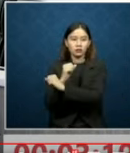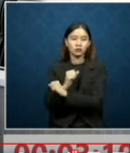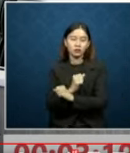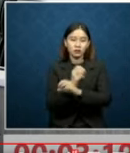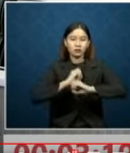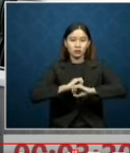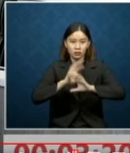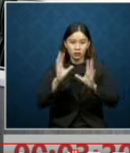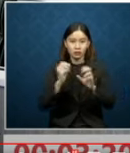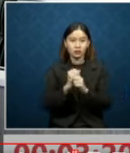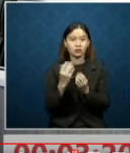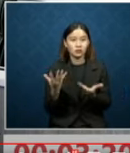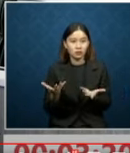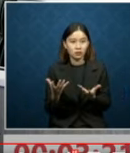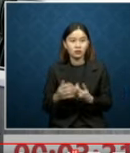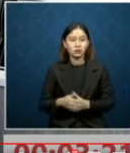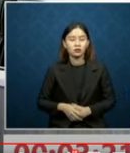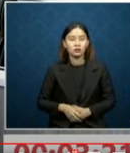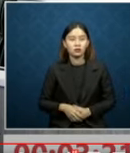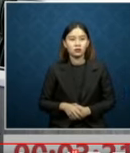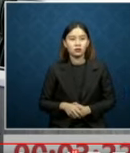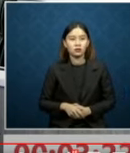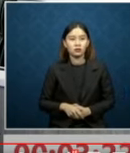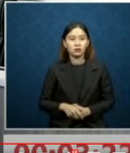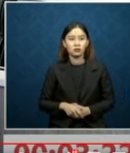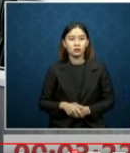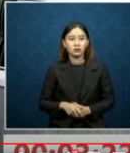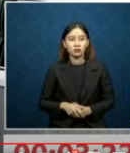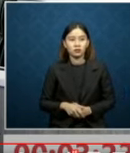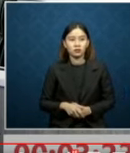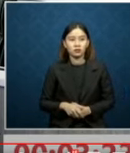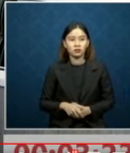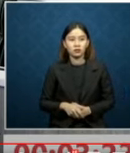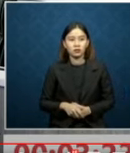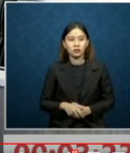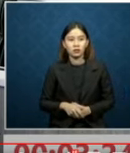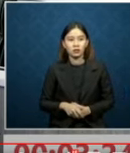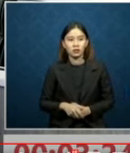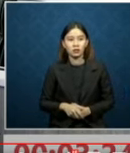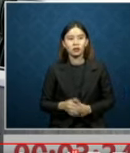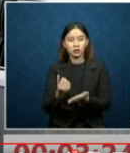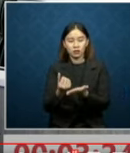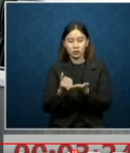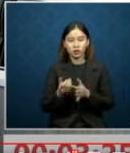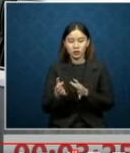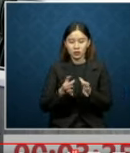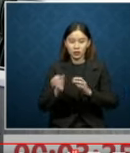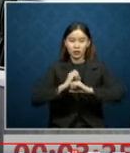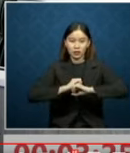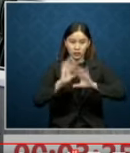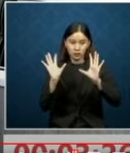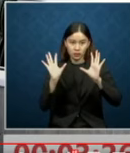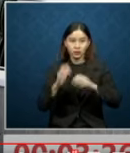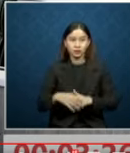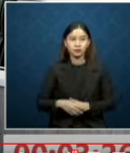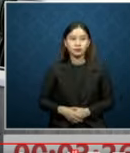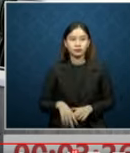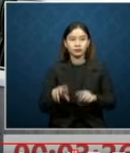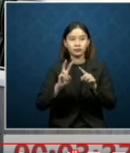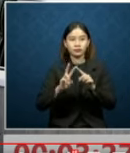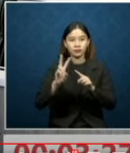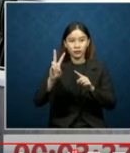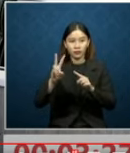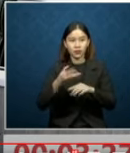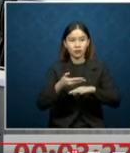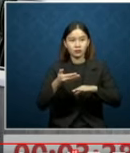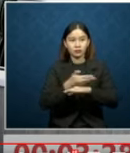มไม่รูปหน้าปะจมูกอย่างไรด้วยชี้แจงให้ชัดเจนด้วยประการที่สอง